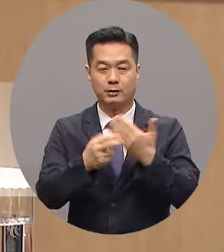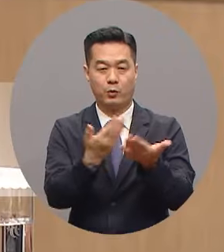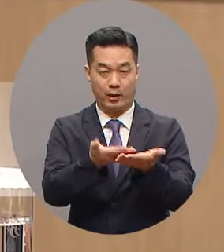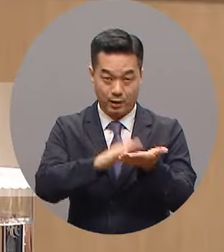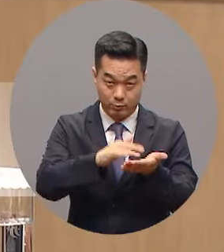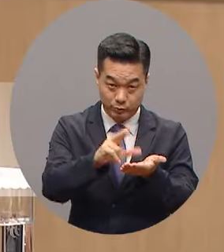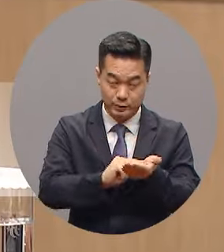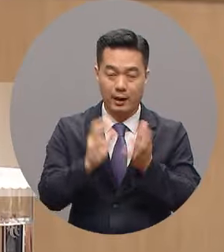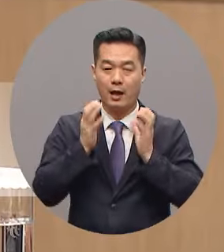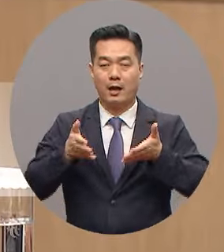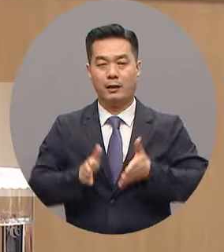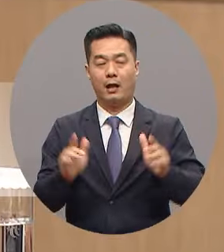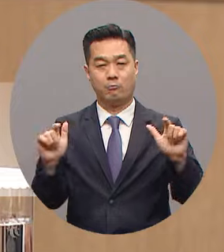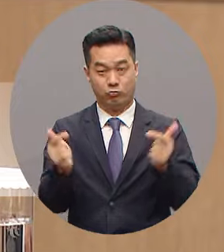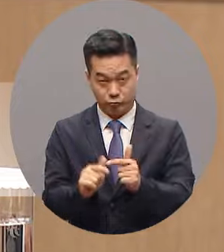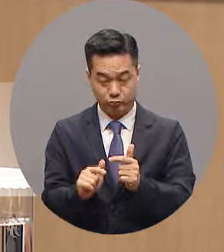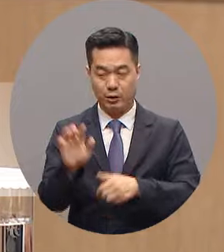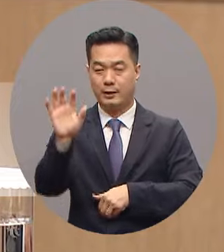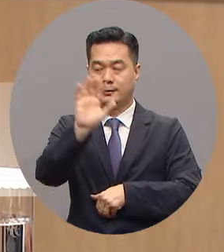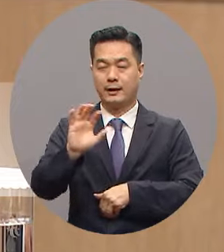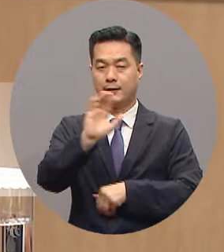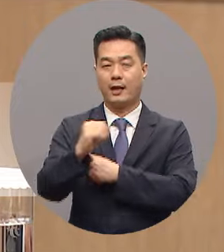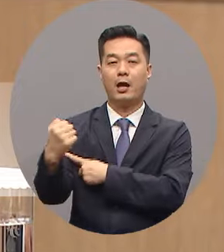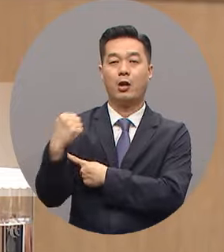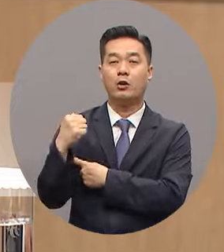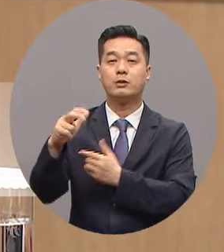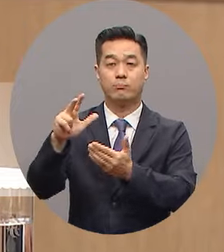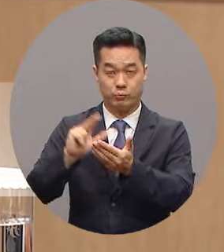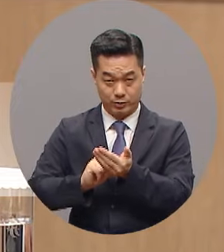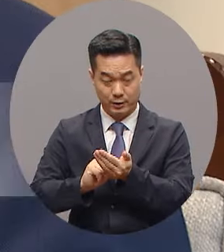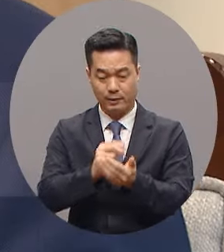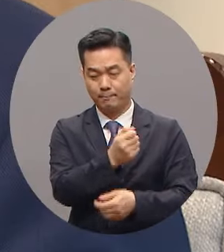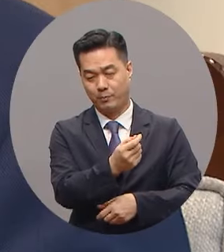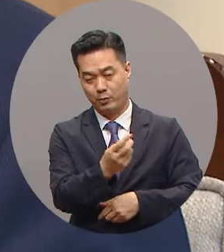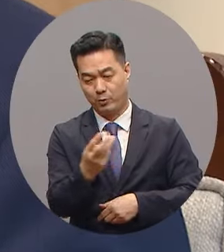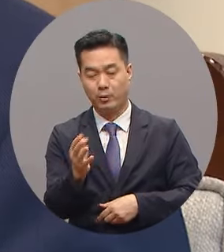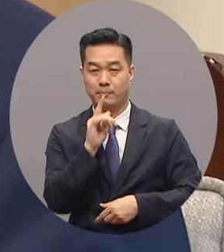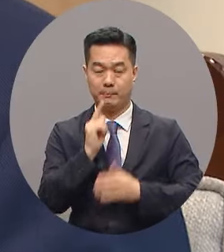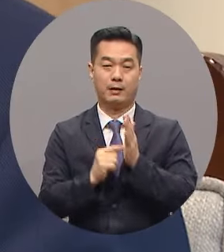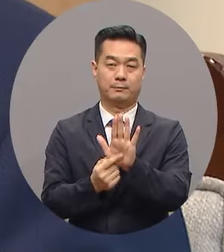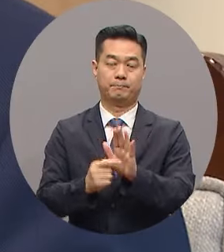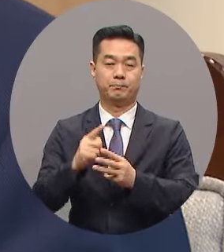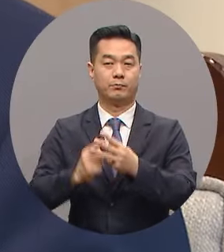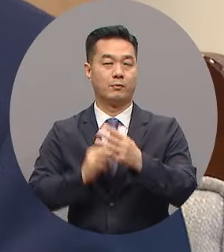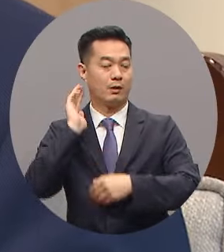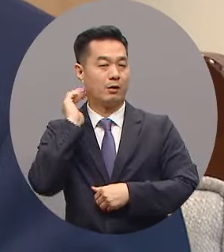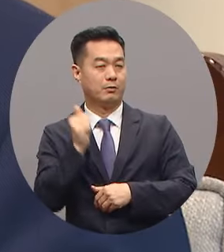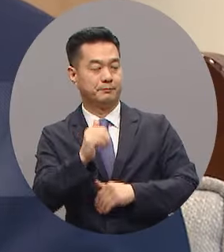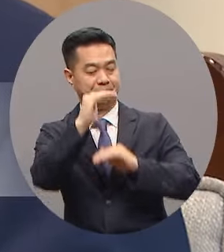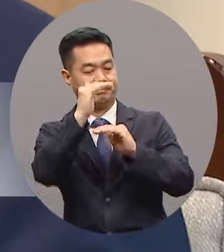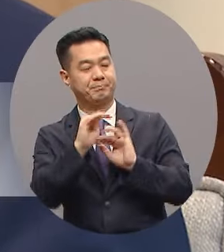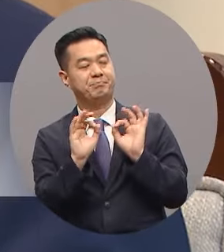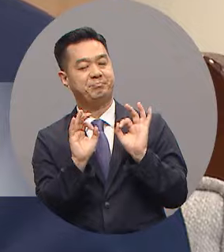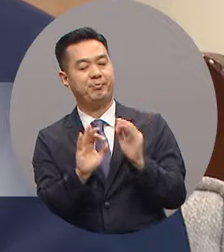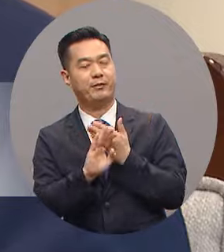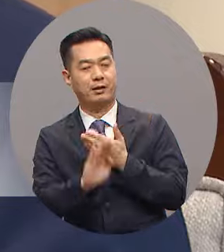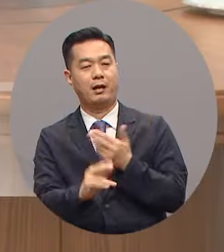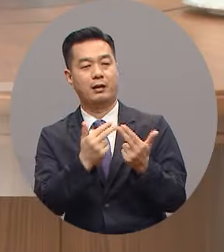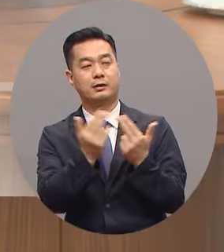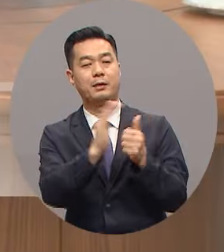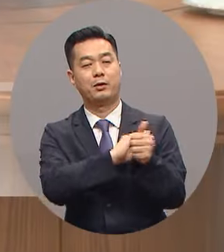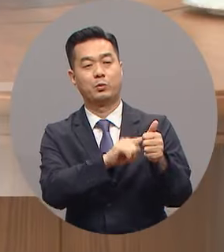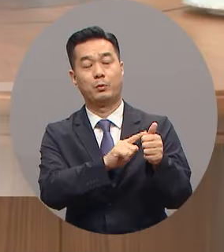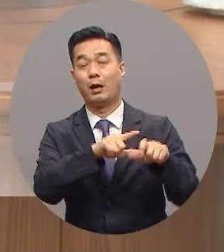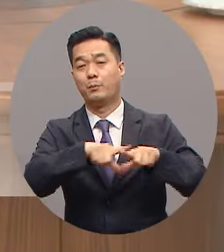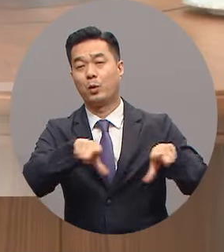저출생 대책 재생 에너지 수고 문제 등도 하나하나 열거했습니다 윤 대통령은이 같은 말을 다들은 뒤에 이대표가 평소